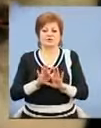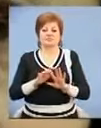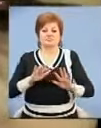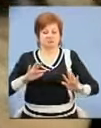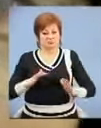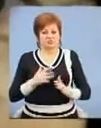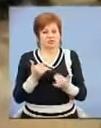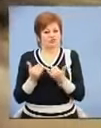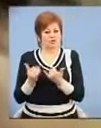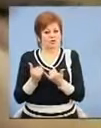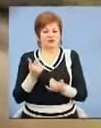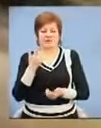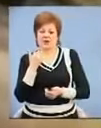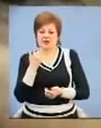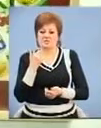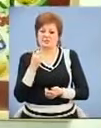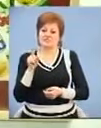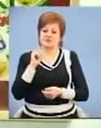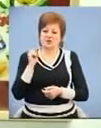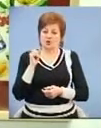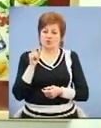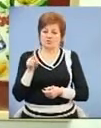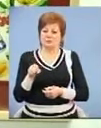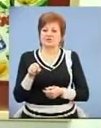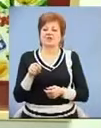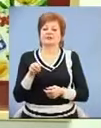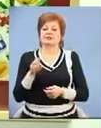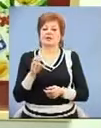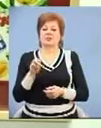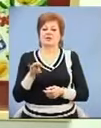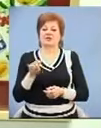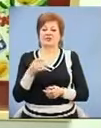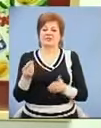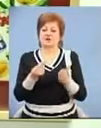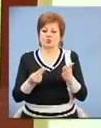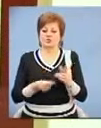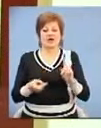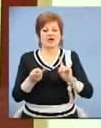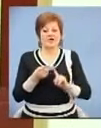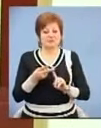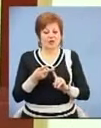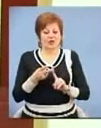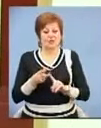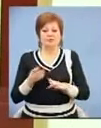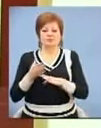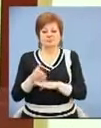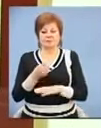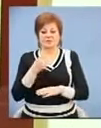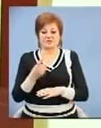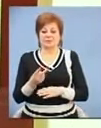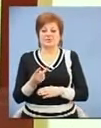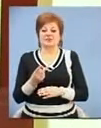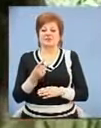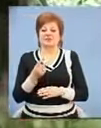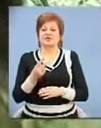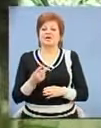сплеск нахабно-жовтого, червоного, зеленого. Це петриківський розпис. І заразом другий привід відвідати картинну галерею, припасти